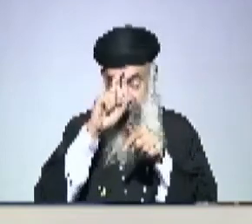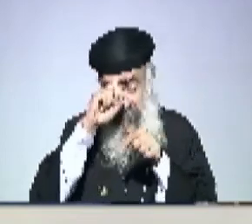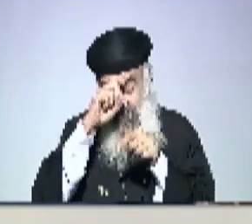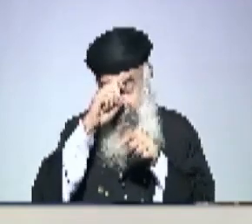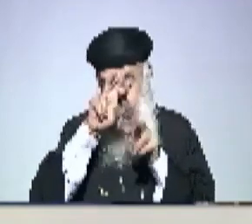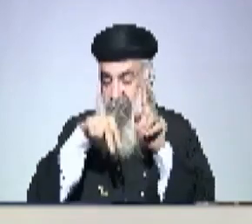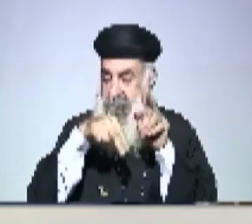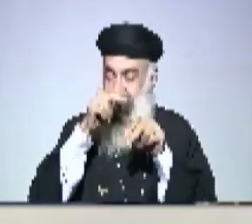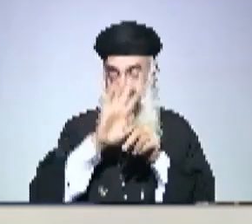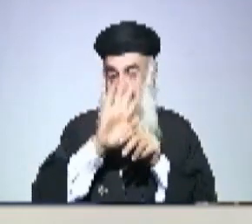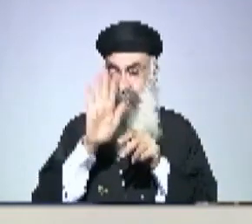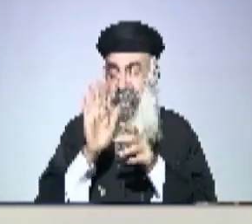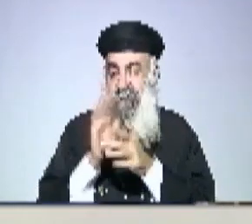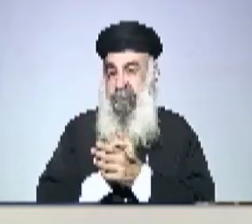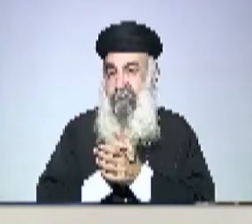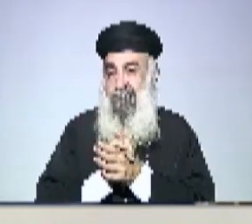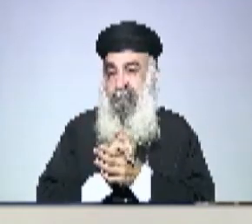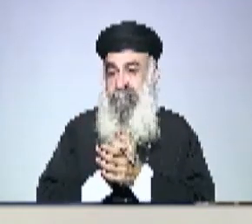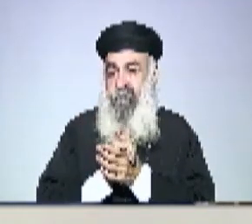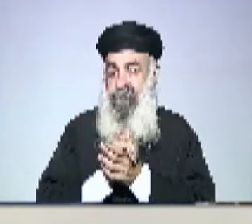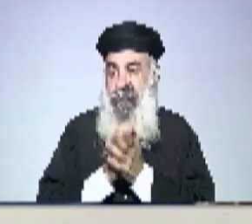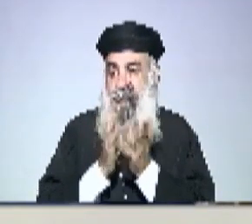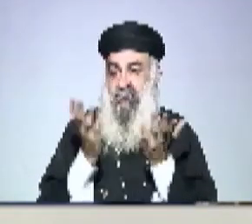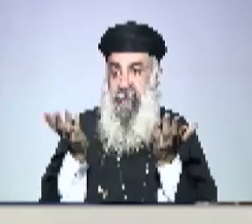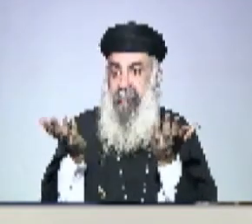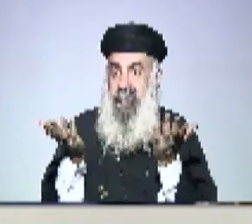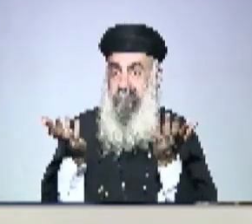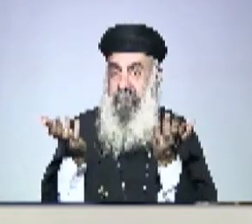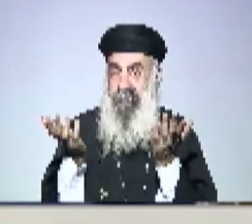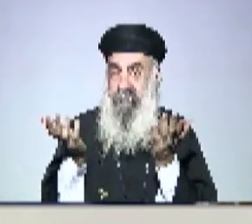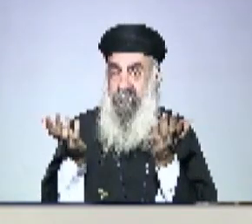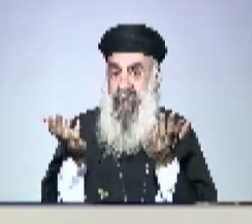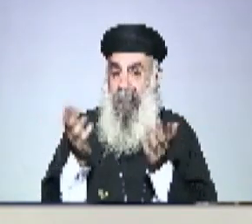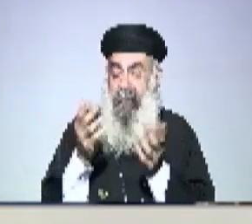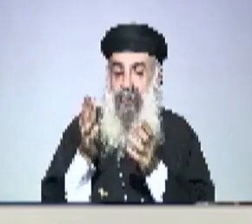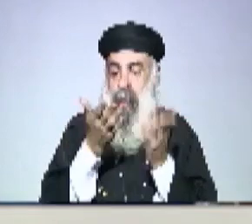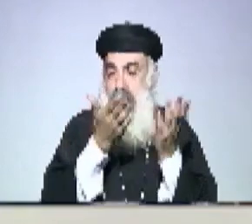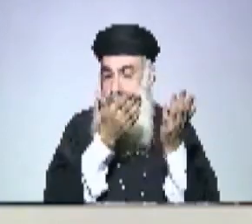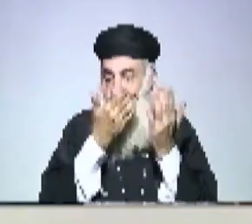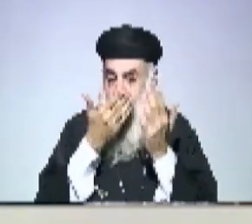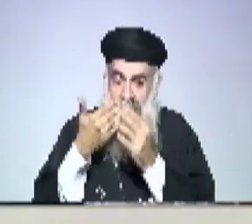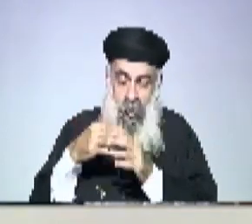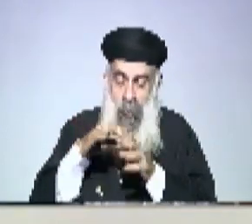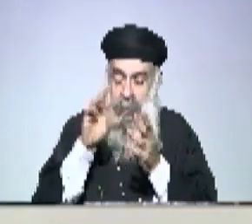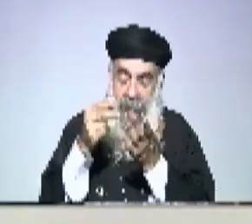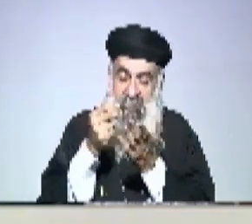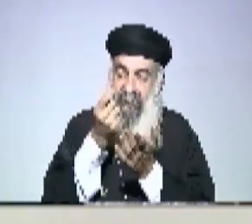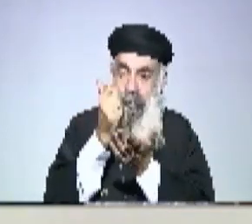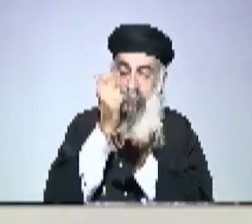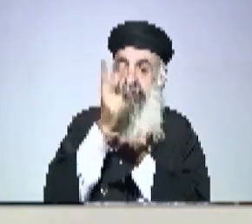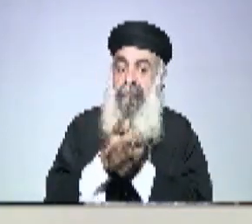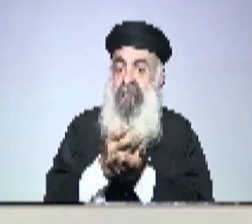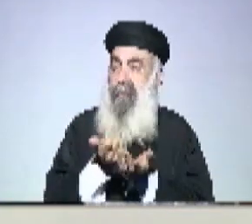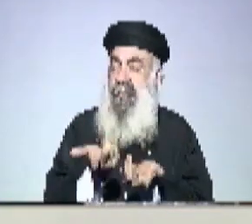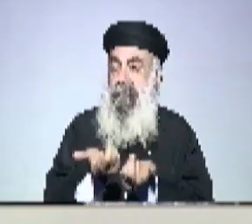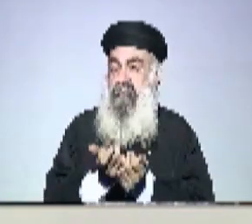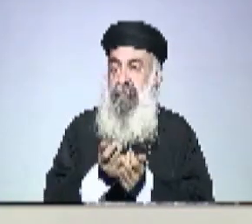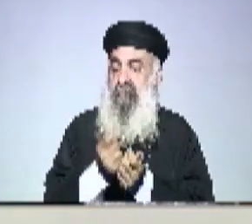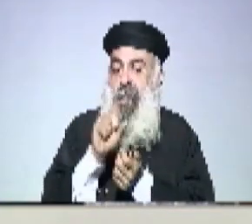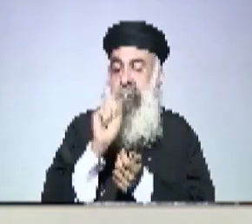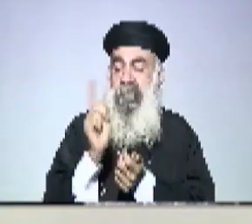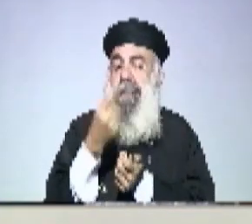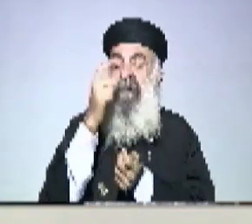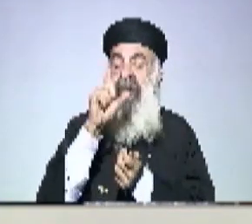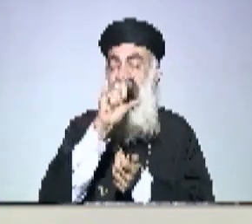يشتري لحمه مش ممكن يعني هتاخد كل مرتبه عشان يشتري كيلو لحمه مره في